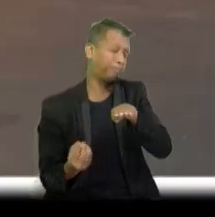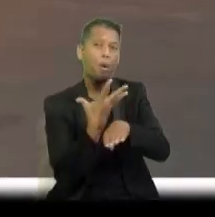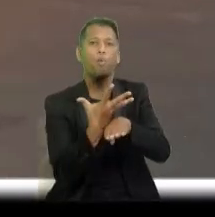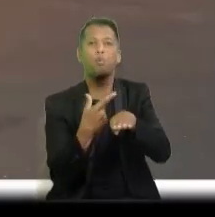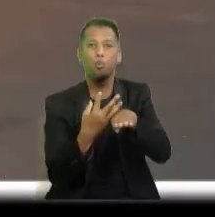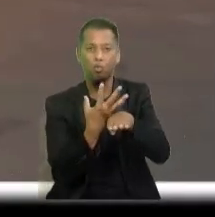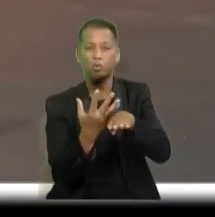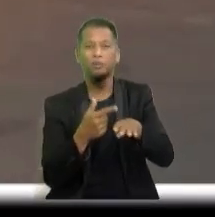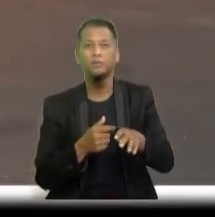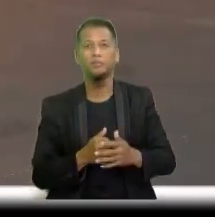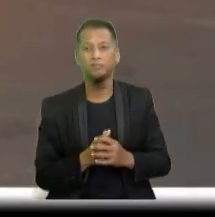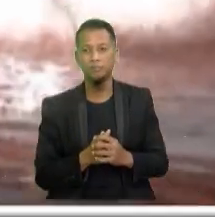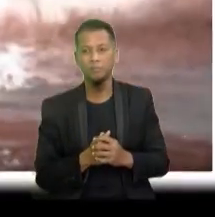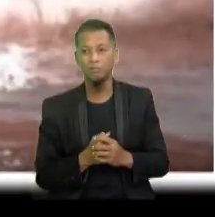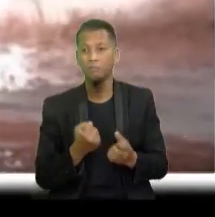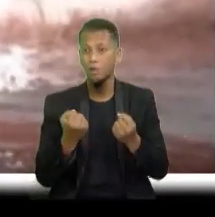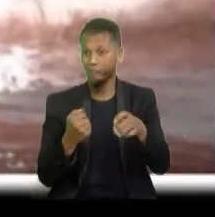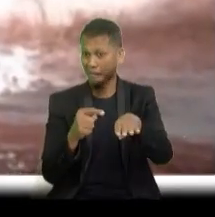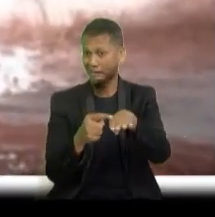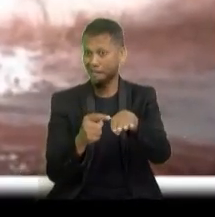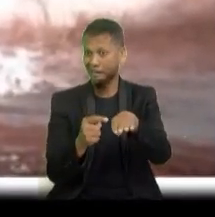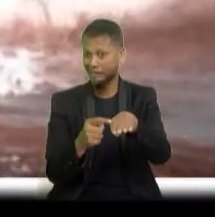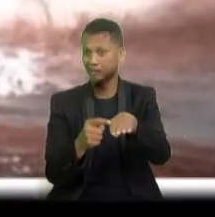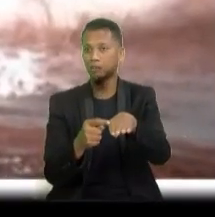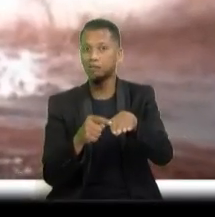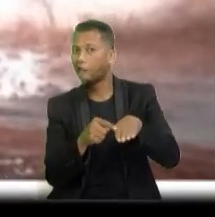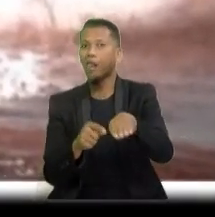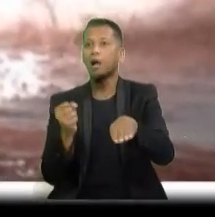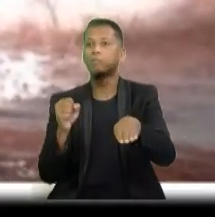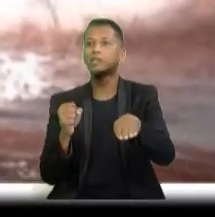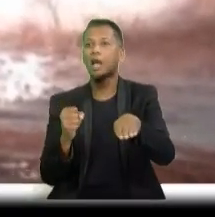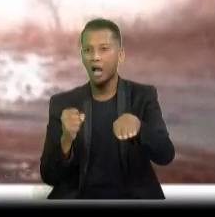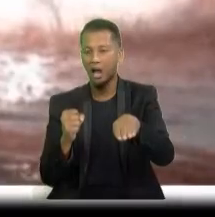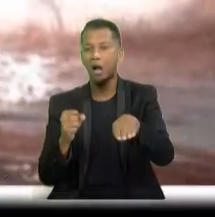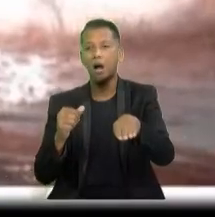mobil mogok di tepi jalan dan didatangi seorang montir untuk melakukan perbaikan di halaman SPBU.